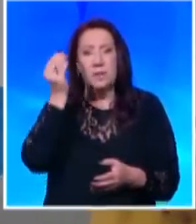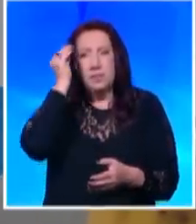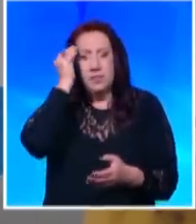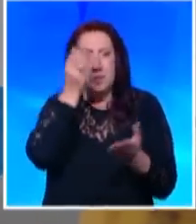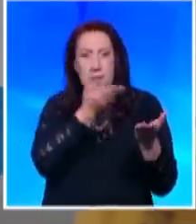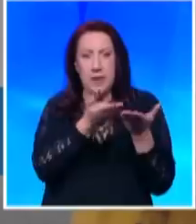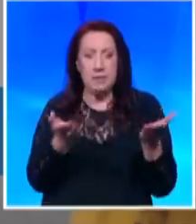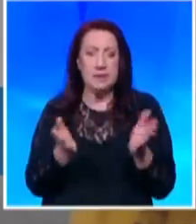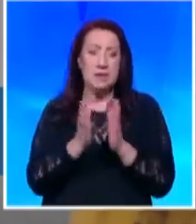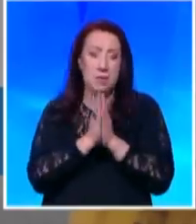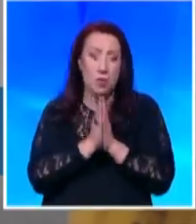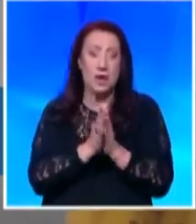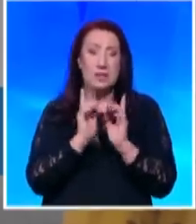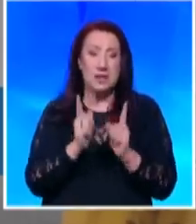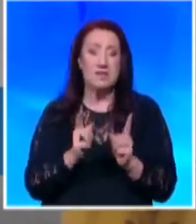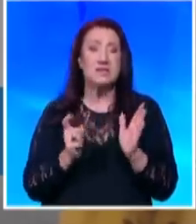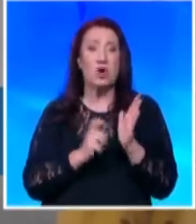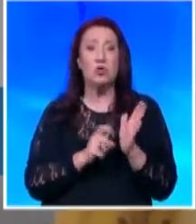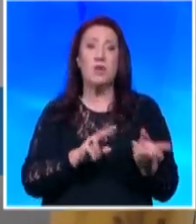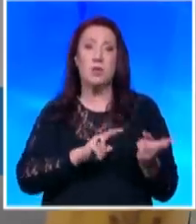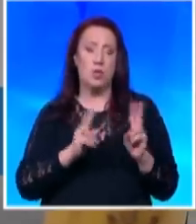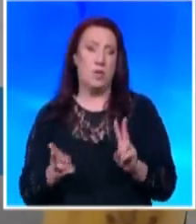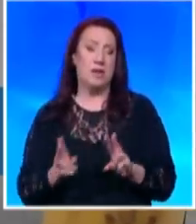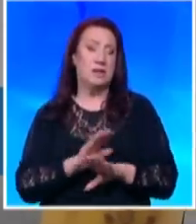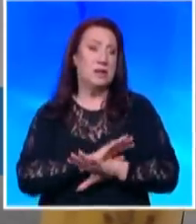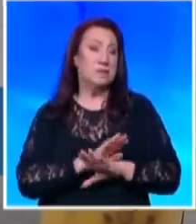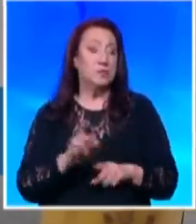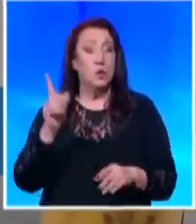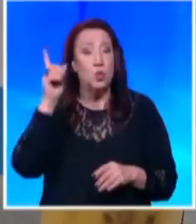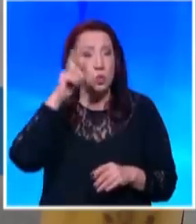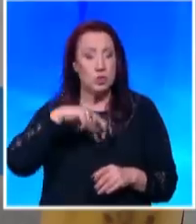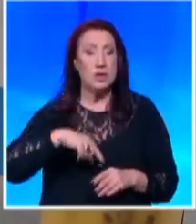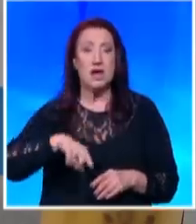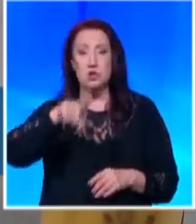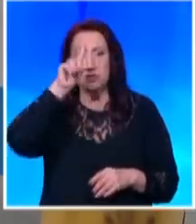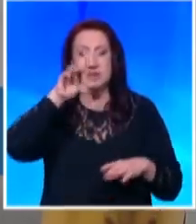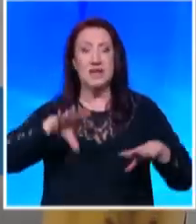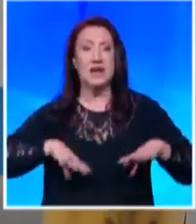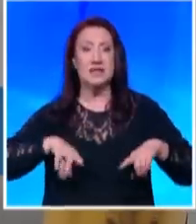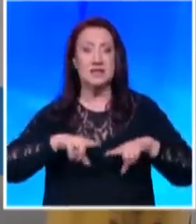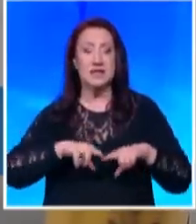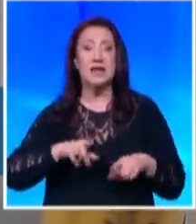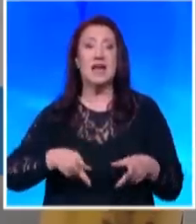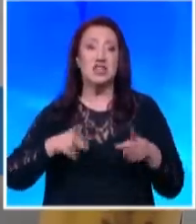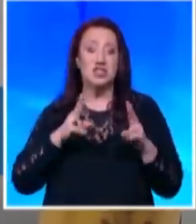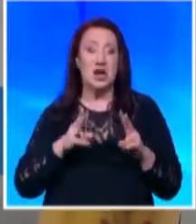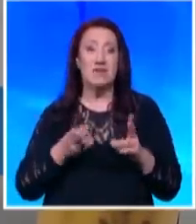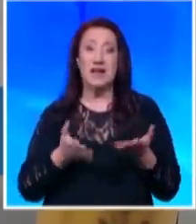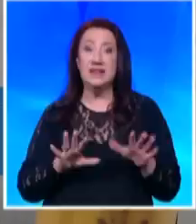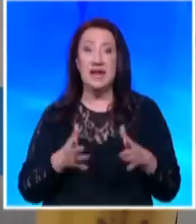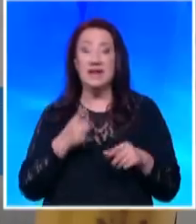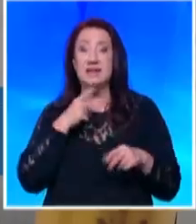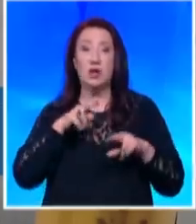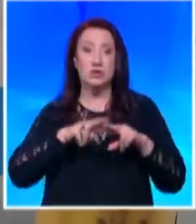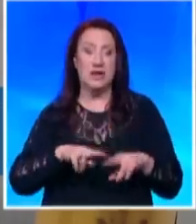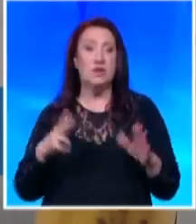на пътя. Утре Софийският градски съд трябва да реши дали да остави за постоянно 18-годишния Адриан в ареста, а в четвъртък се